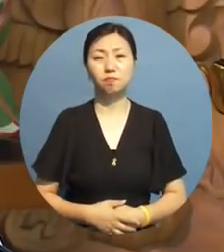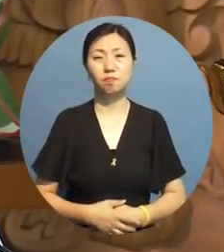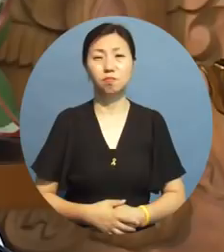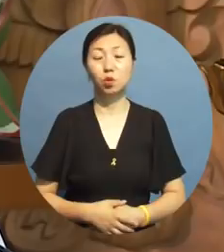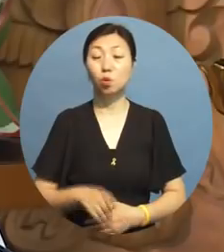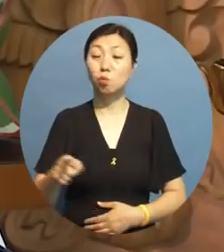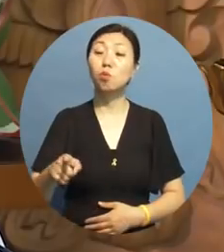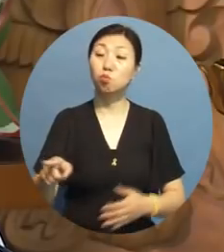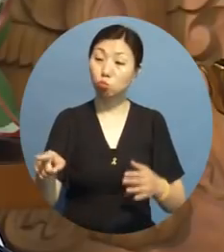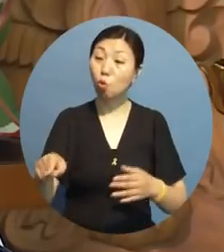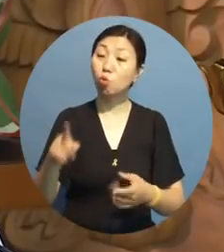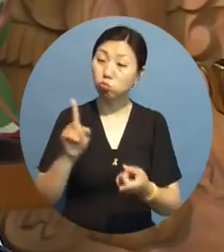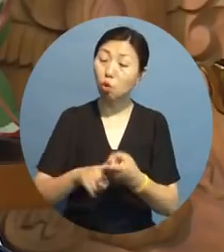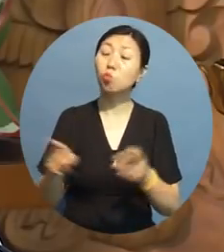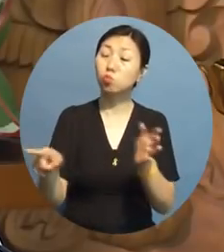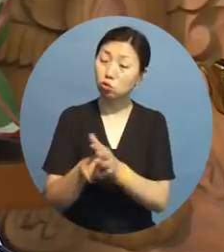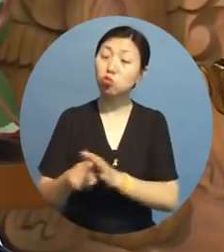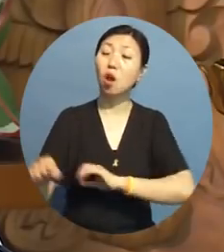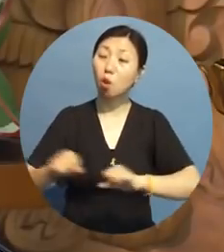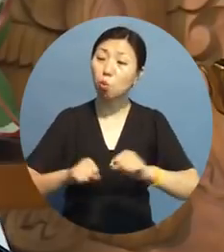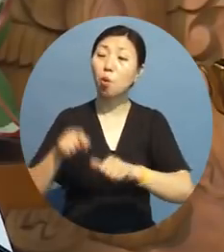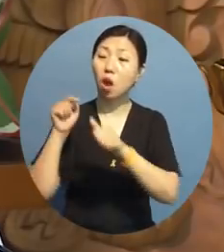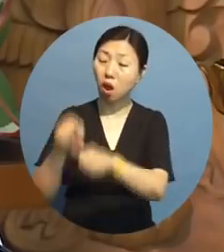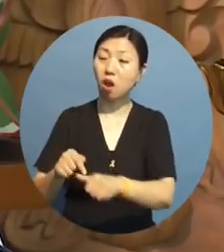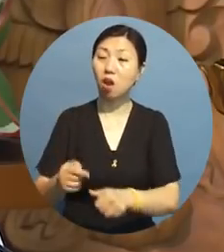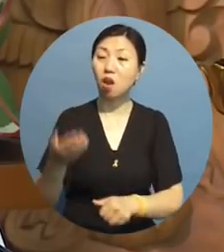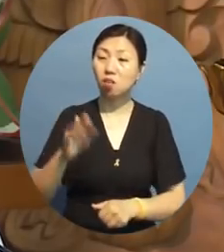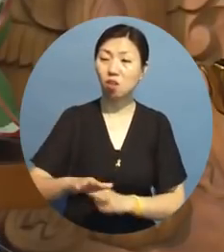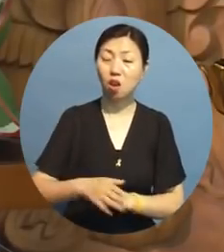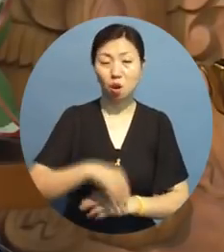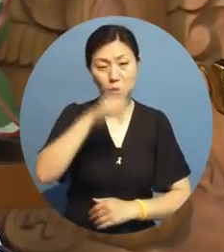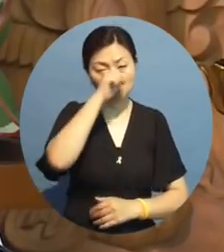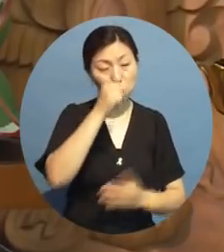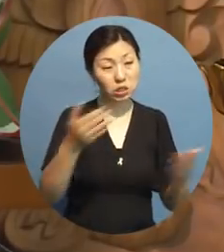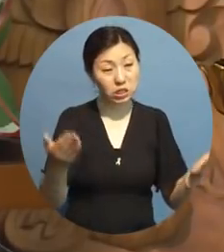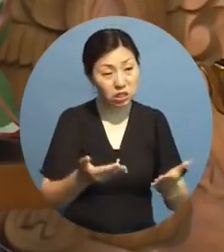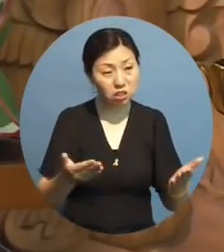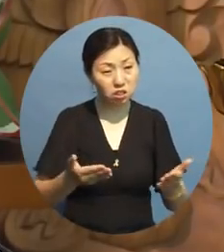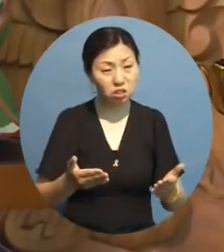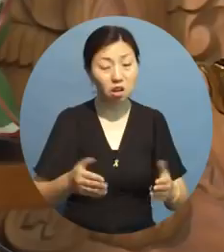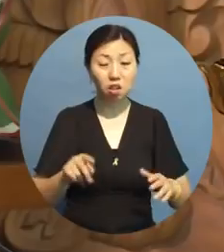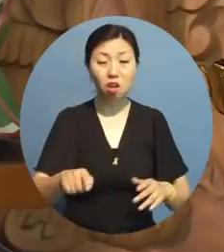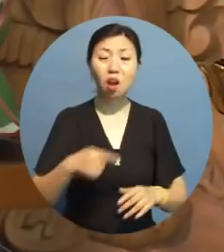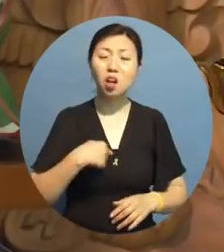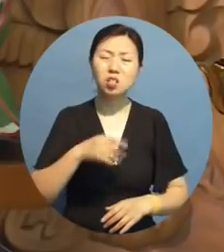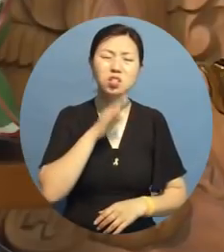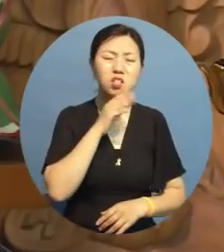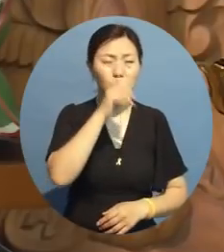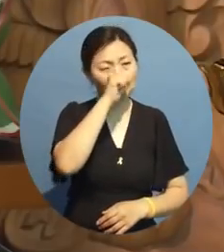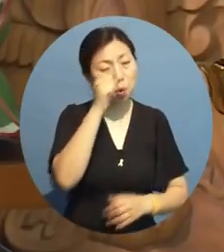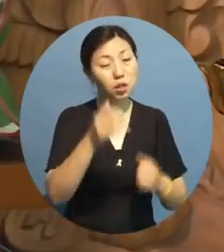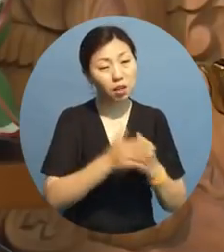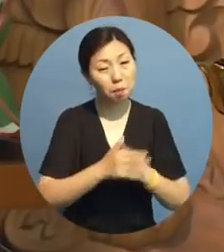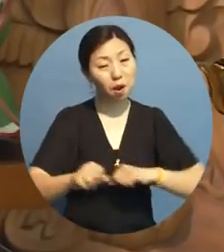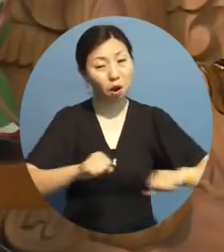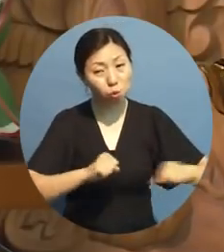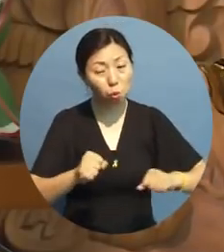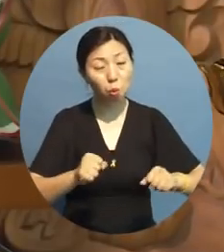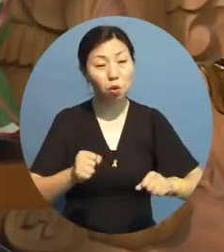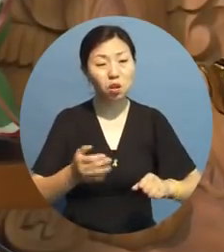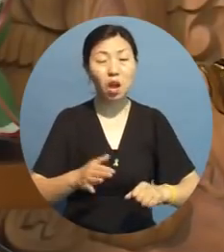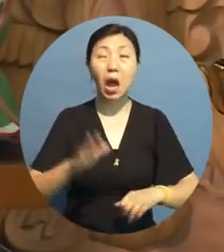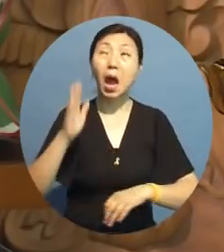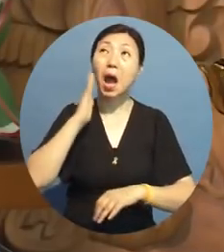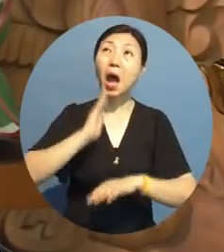그러면 너는 그럼 있다고 믿고 해라. 근데 좋은 일 하는 건 내가 지금 하는 게 좋아서 하지. 그게 꼭 천당 가야